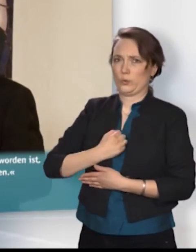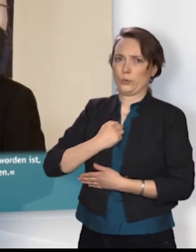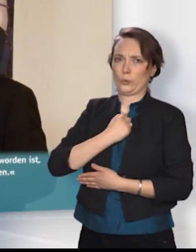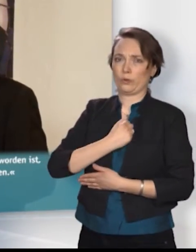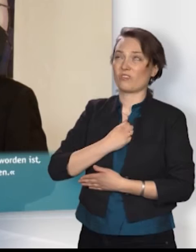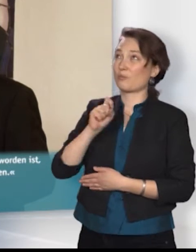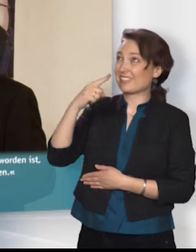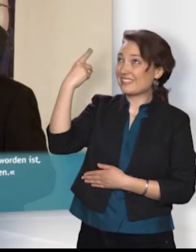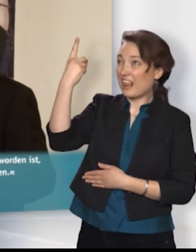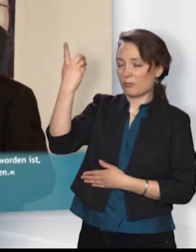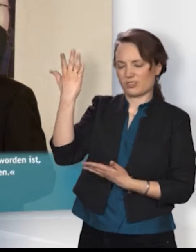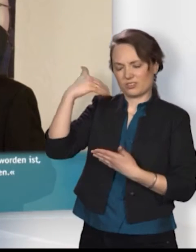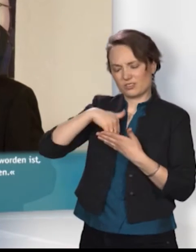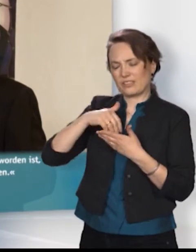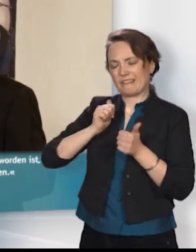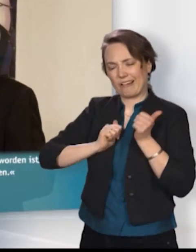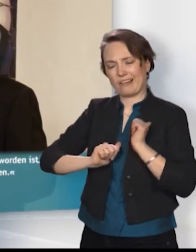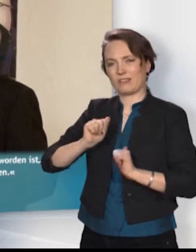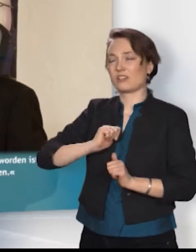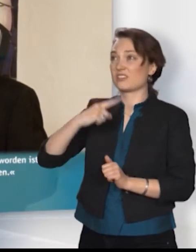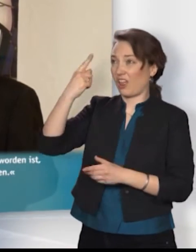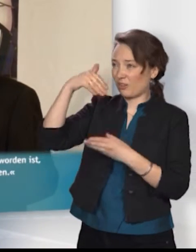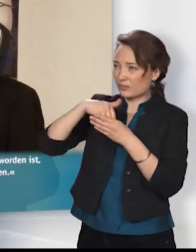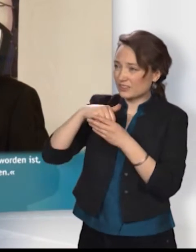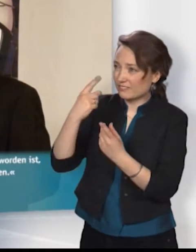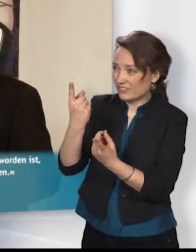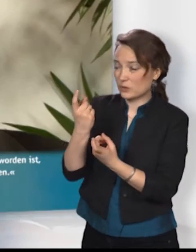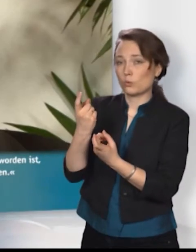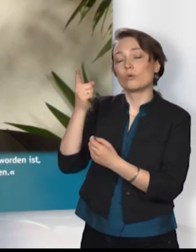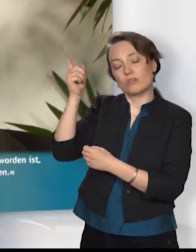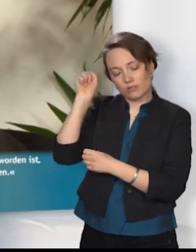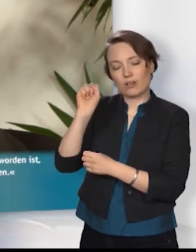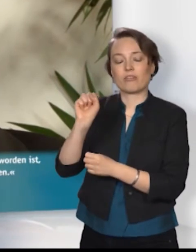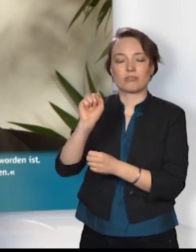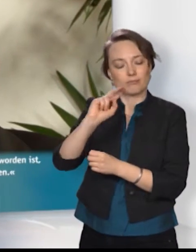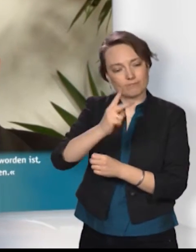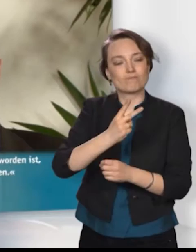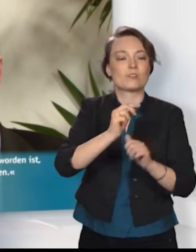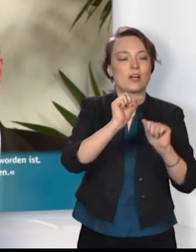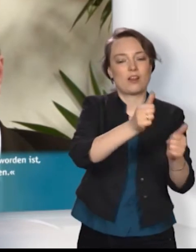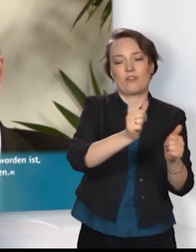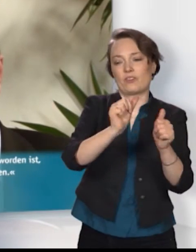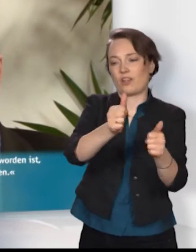und versucht worden ist, kann er helfen denen, die versucht werden.